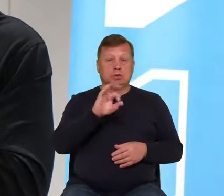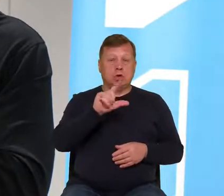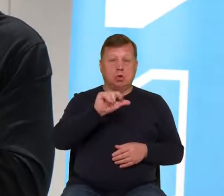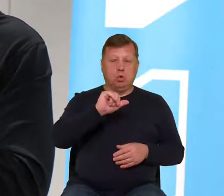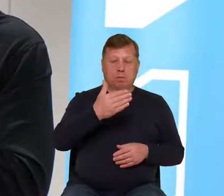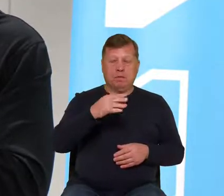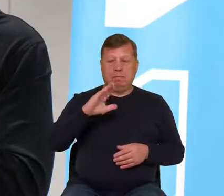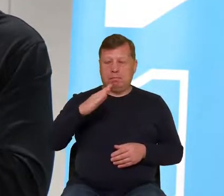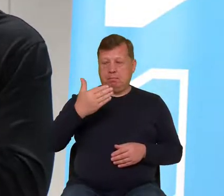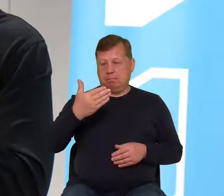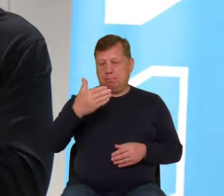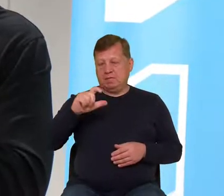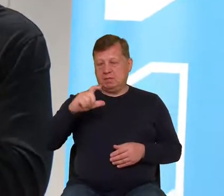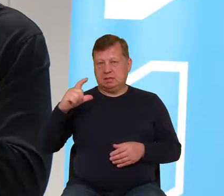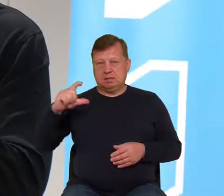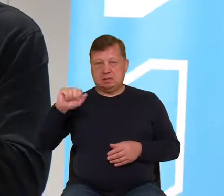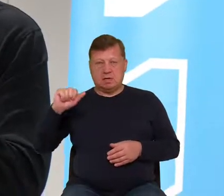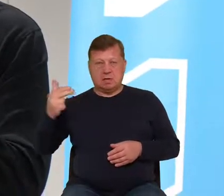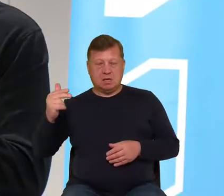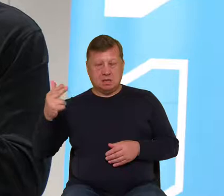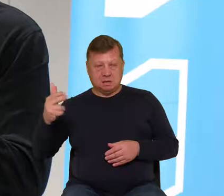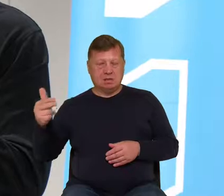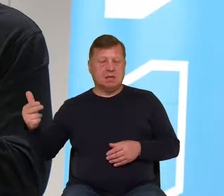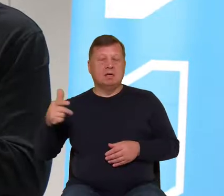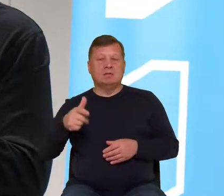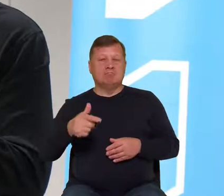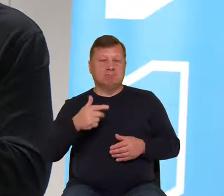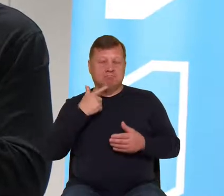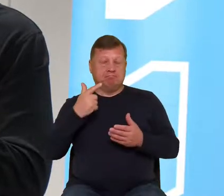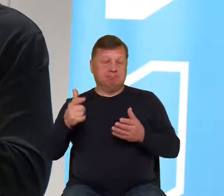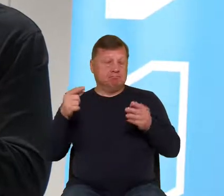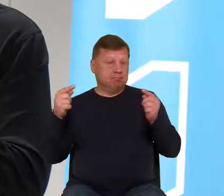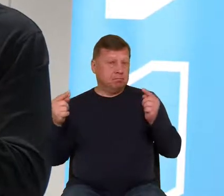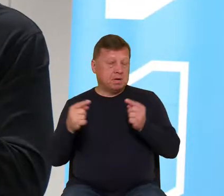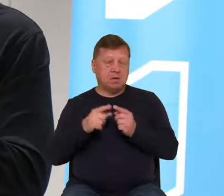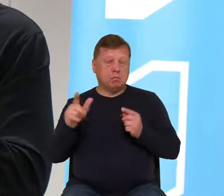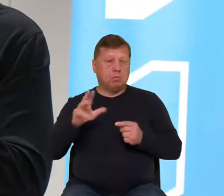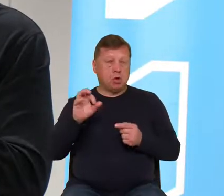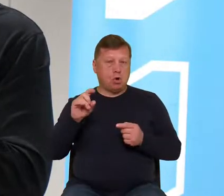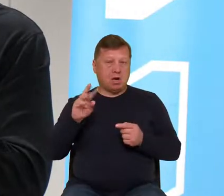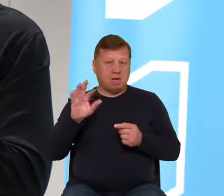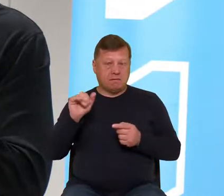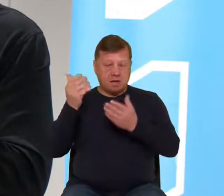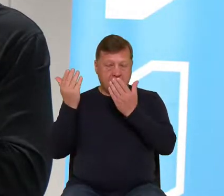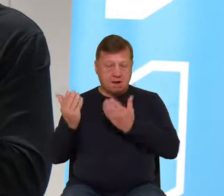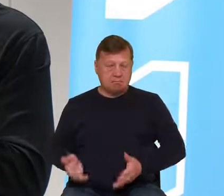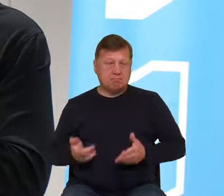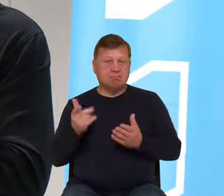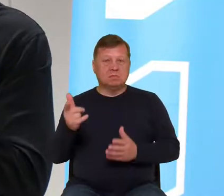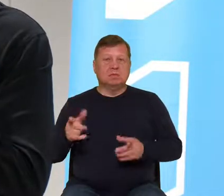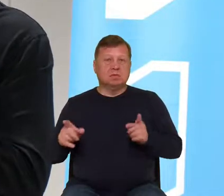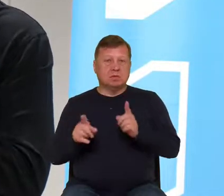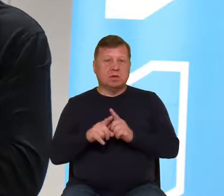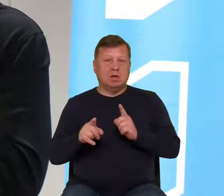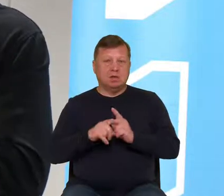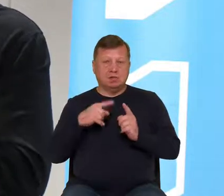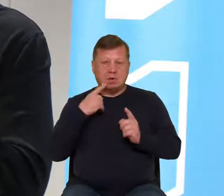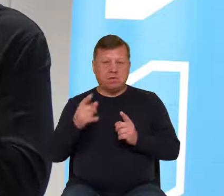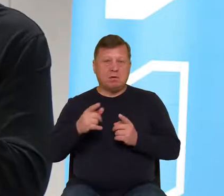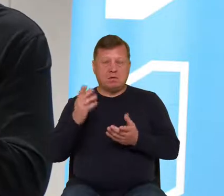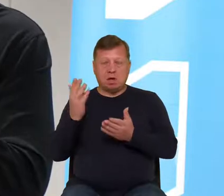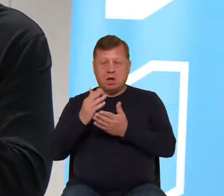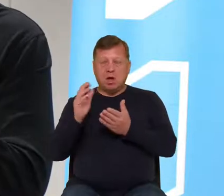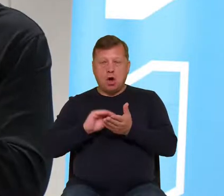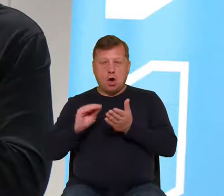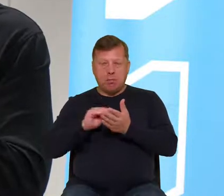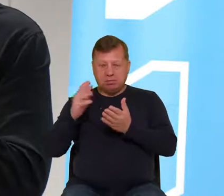McCanna sama zasługuje na biografię i na opis szerszy niż tylko